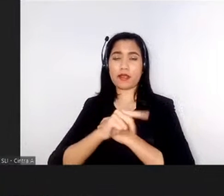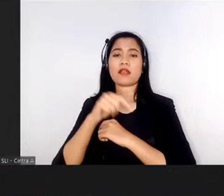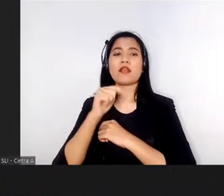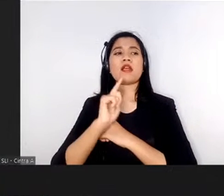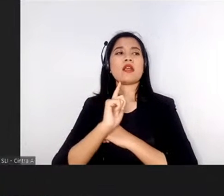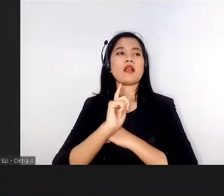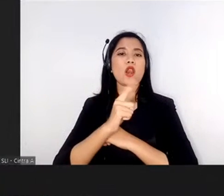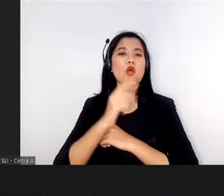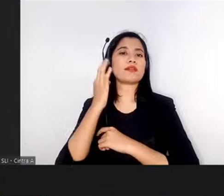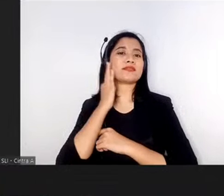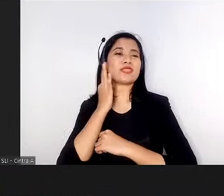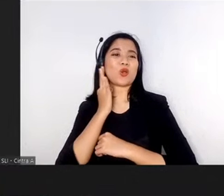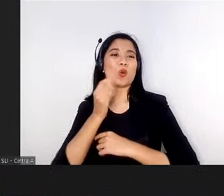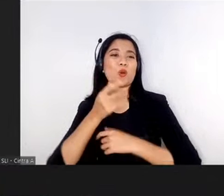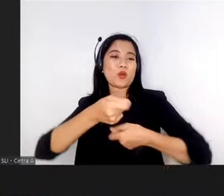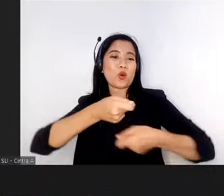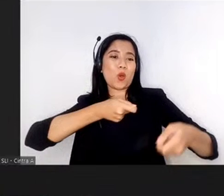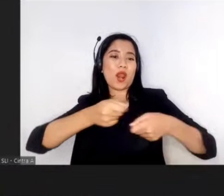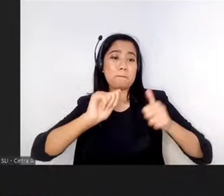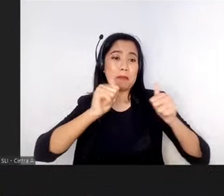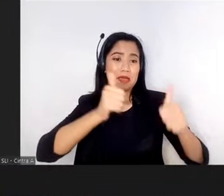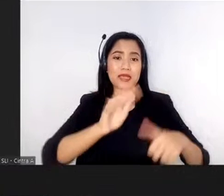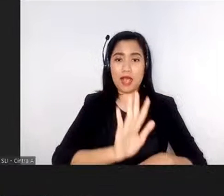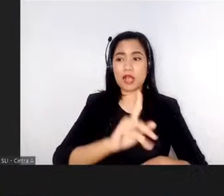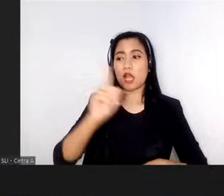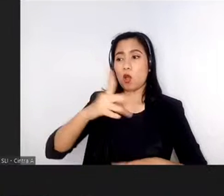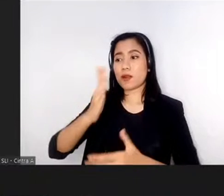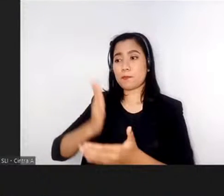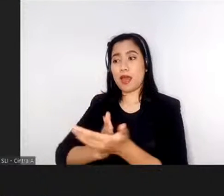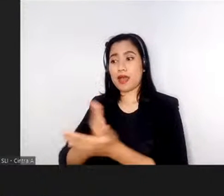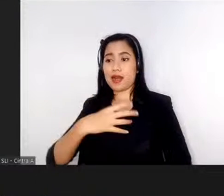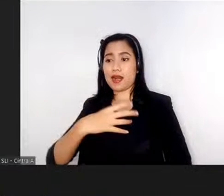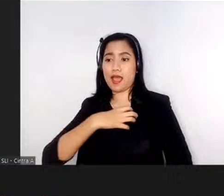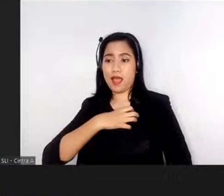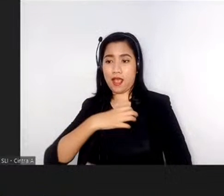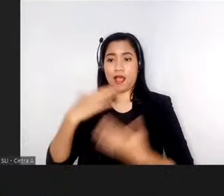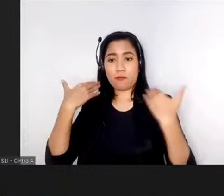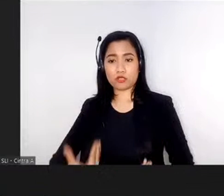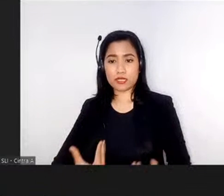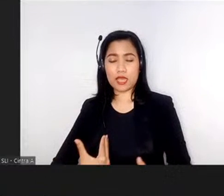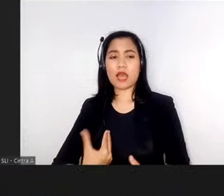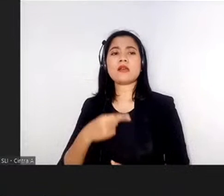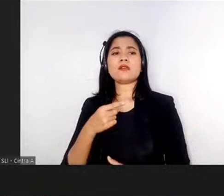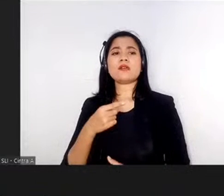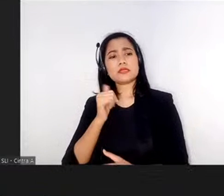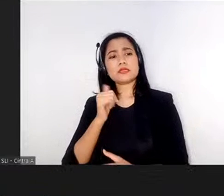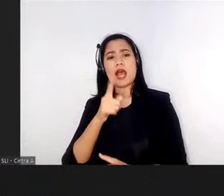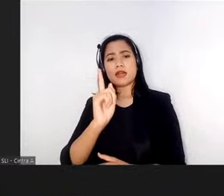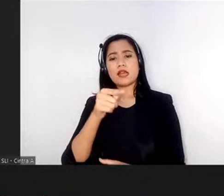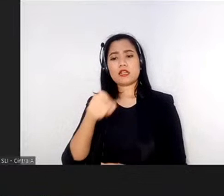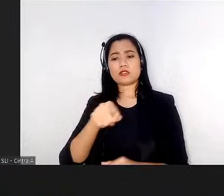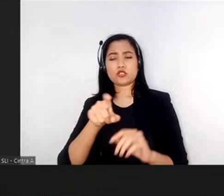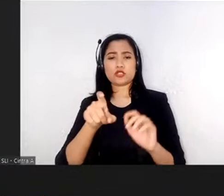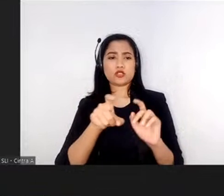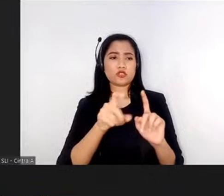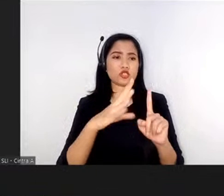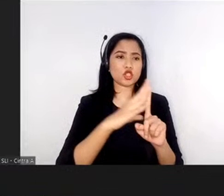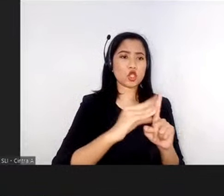dikelol dengan baik bila terjadi pelanggaran hak manusia Dan ini juga bisa menjadi ee contoh dari Rantai